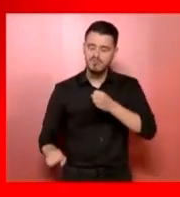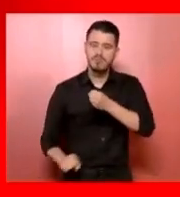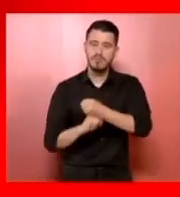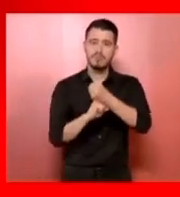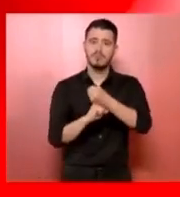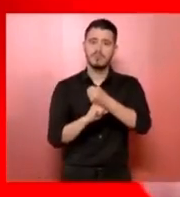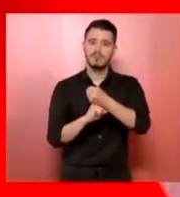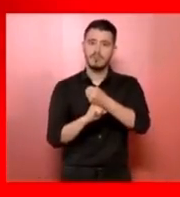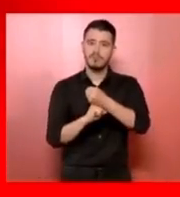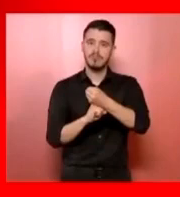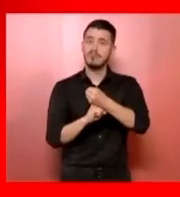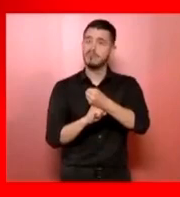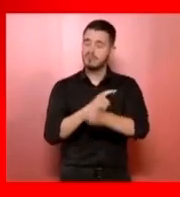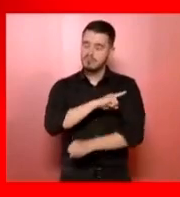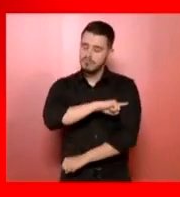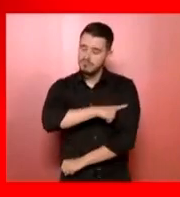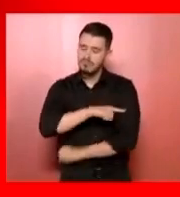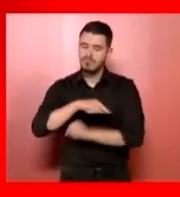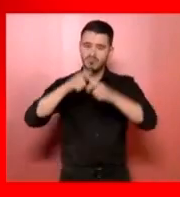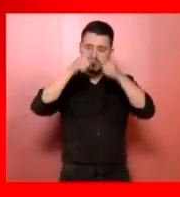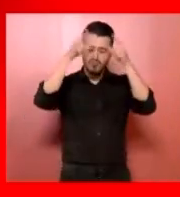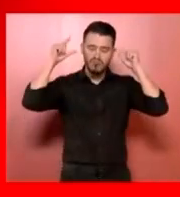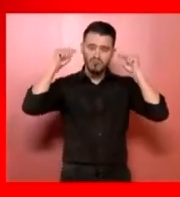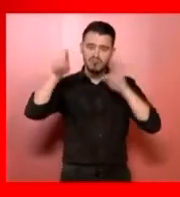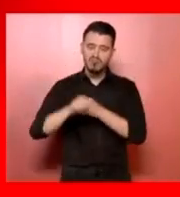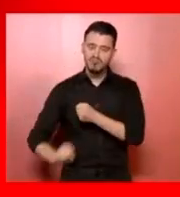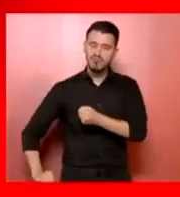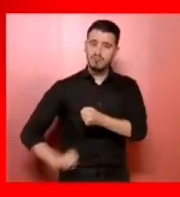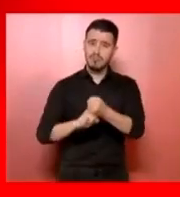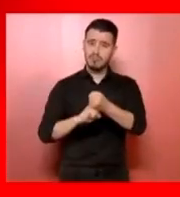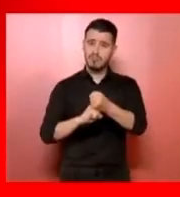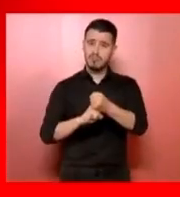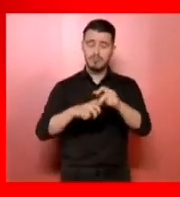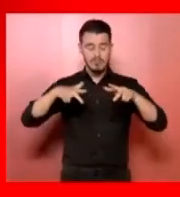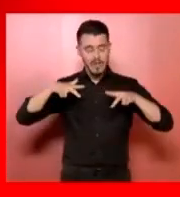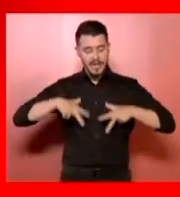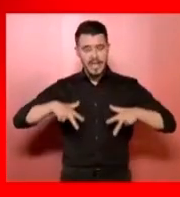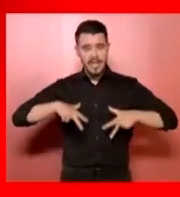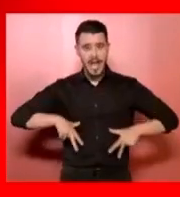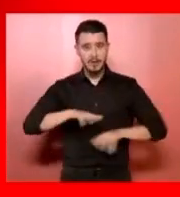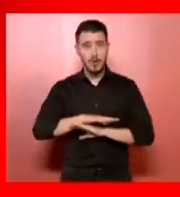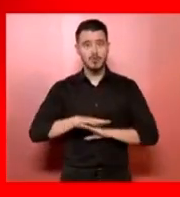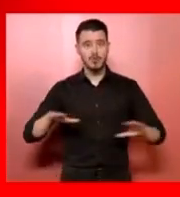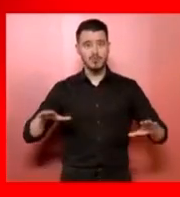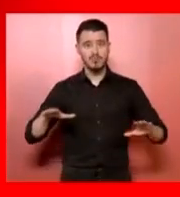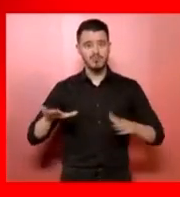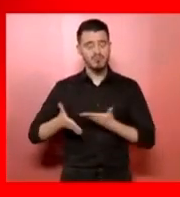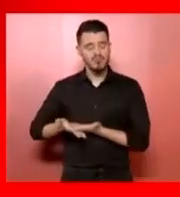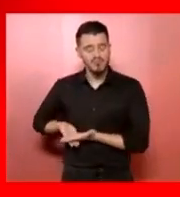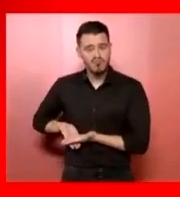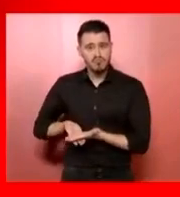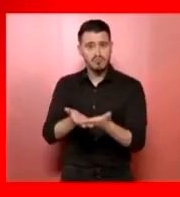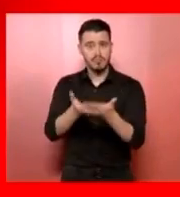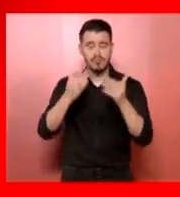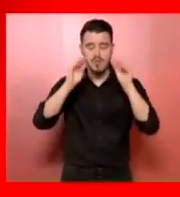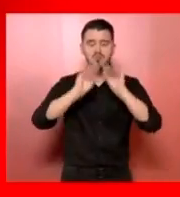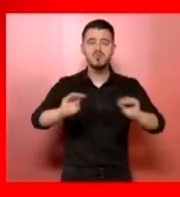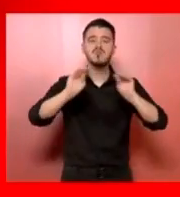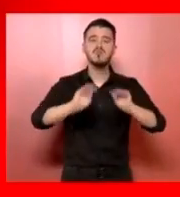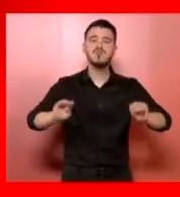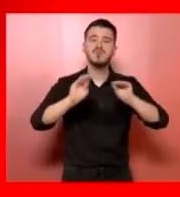στους νοσηλευτές, όταν το κράτος επενδύει στην κατάρτιση των